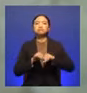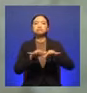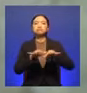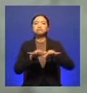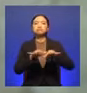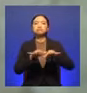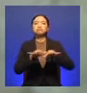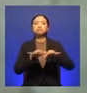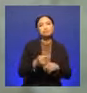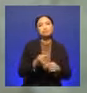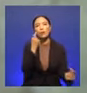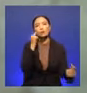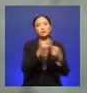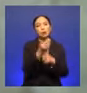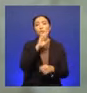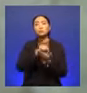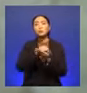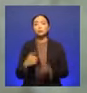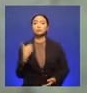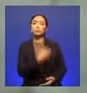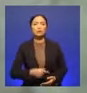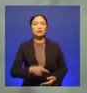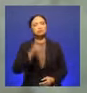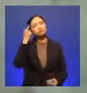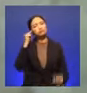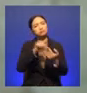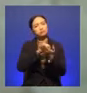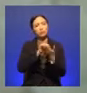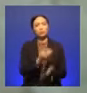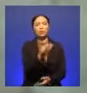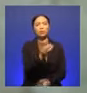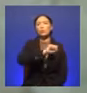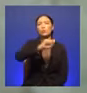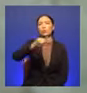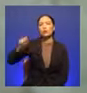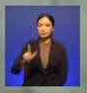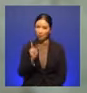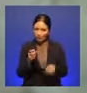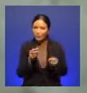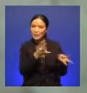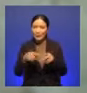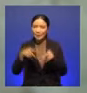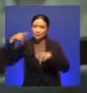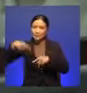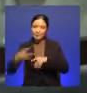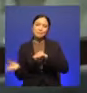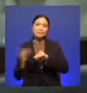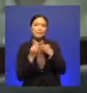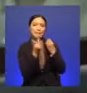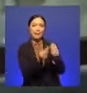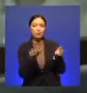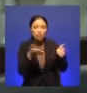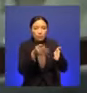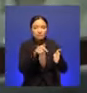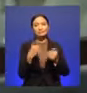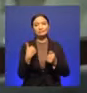ในการที่ถ้ามีบริการสุขภาพอะไรเขาเข้าถึงบริการสุขภาพน้อยกว่าต้องมีวิธีพิเศษที่เพิ่มขึ้นมานะครับฉะนั้นสสเองก็มี